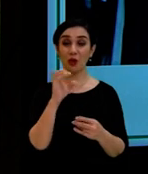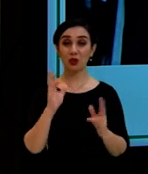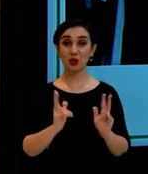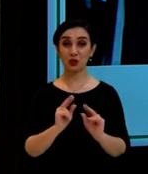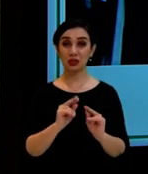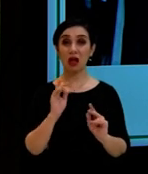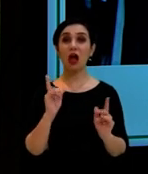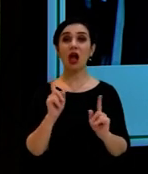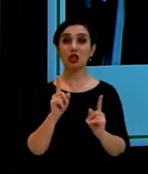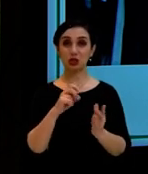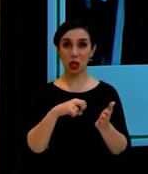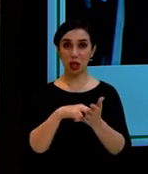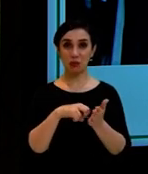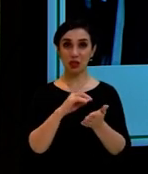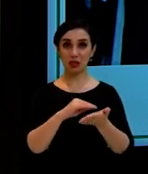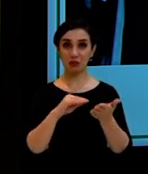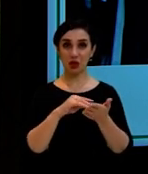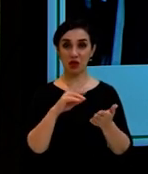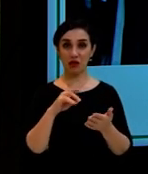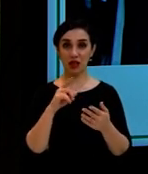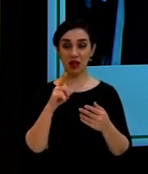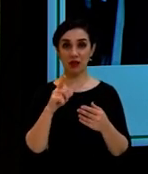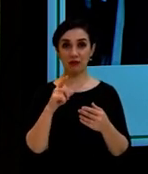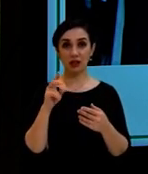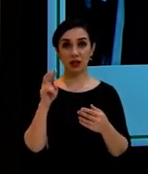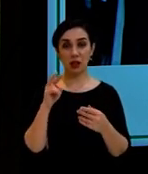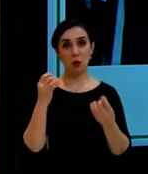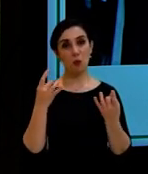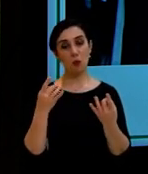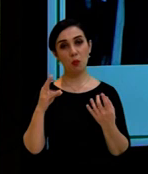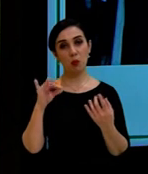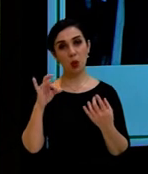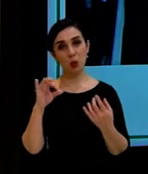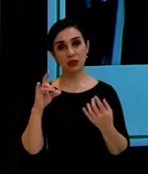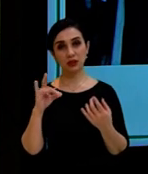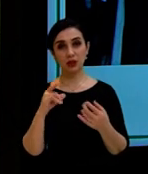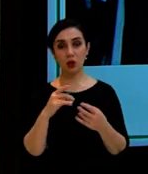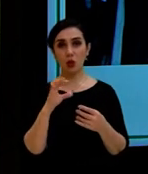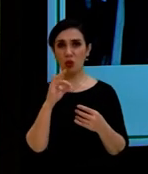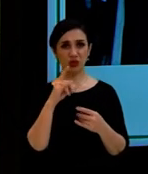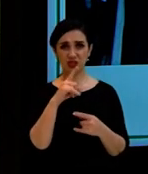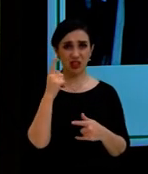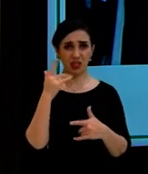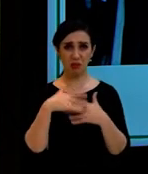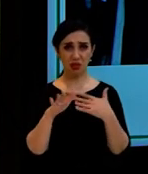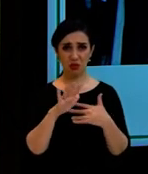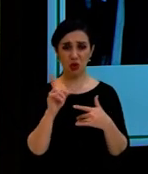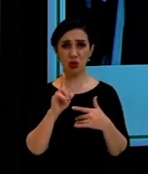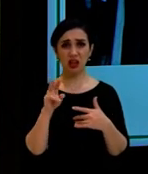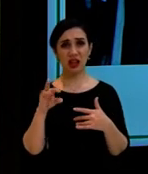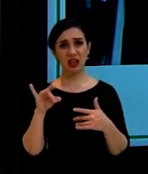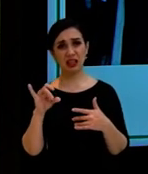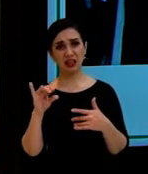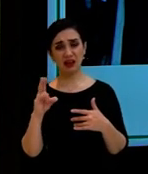его спрашивает а письмо написать в лирике или прозой он же не понимает что такое